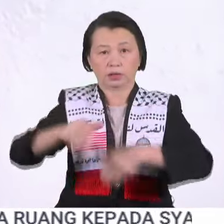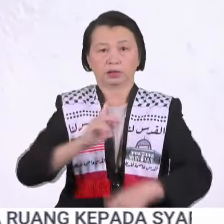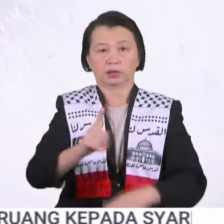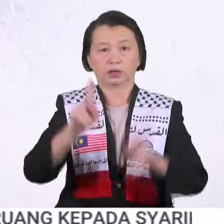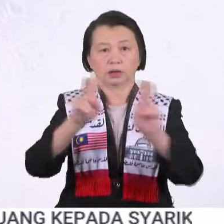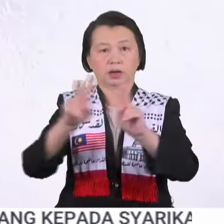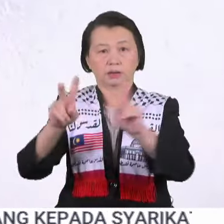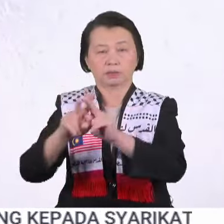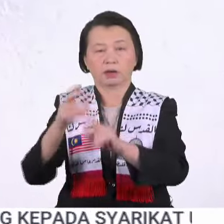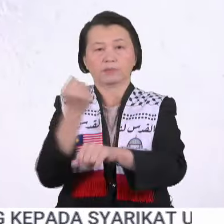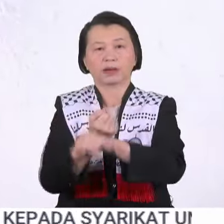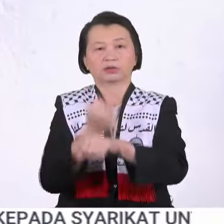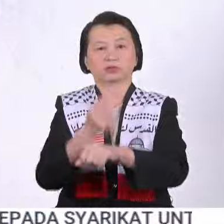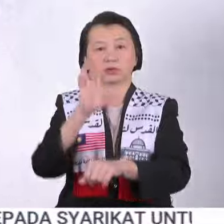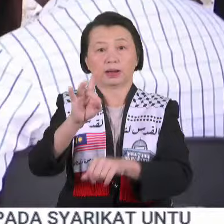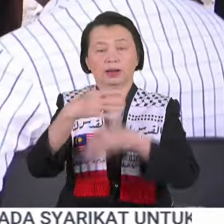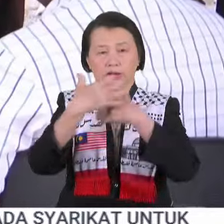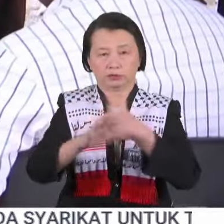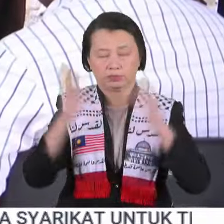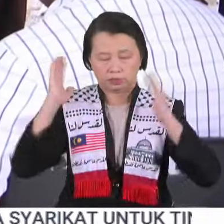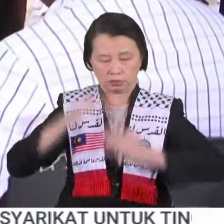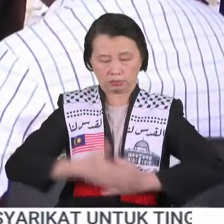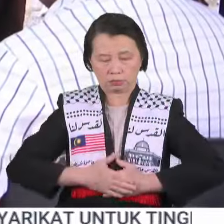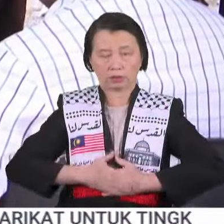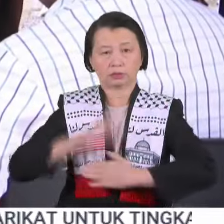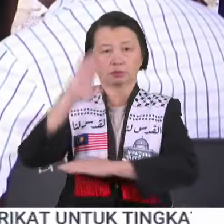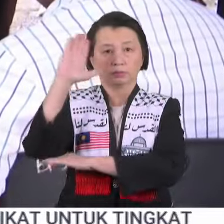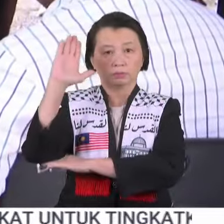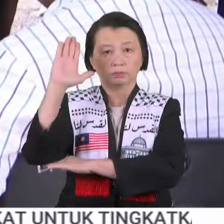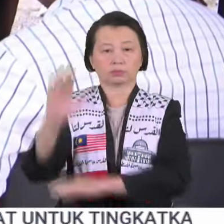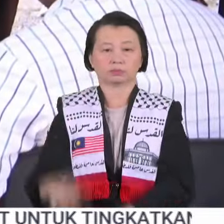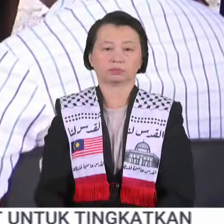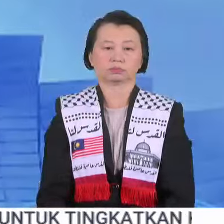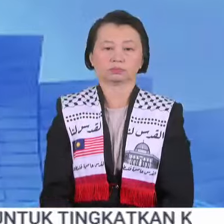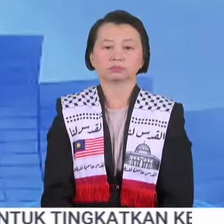Islam Kampung Batu Lapan selepas solat zuhur.